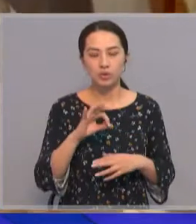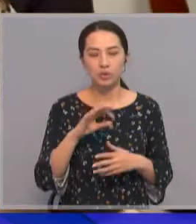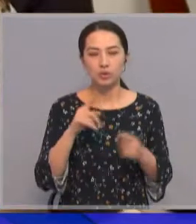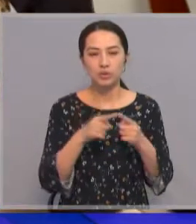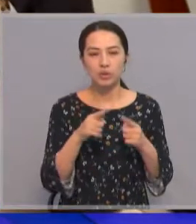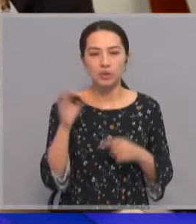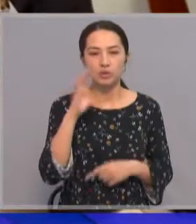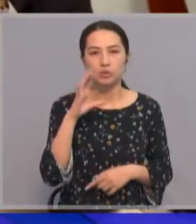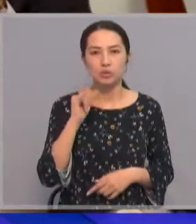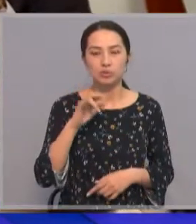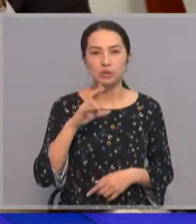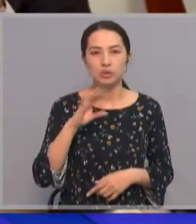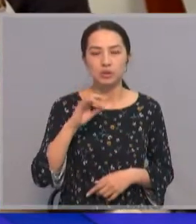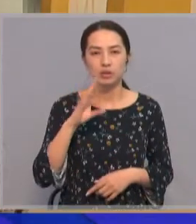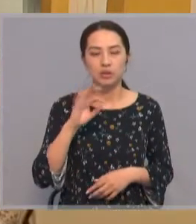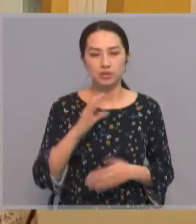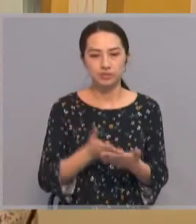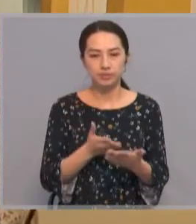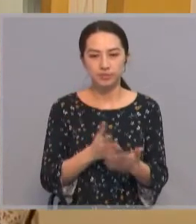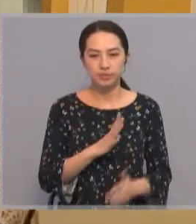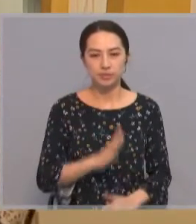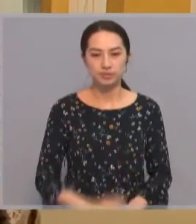жалдау ақысын субсидиялау тетігі де түсіндірілді.